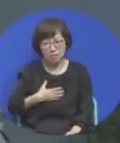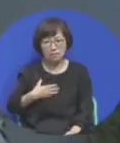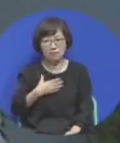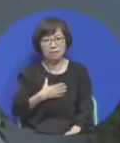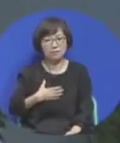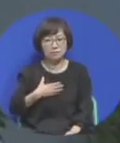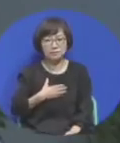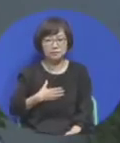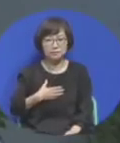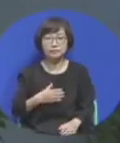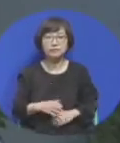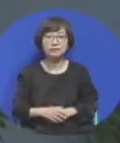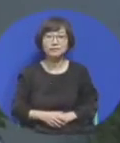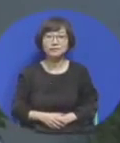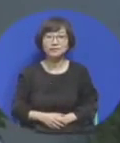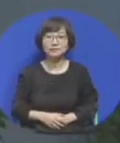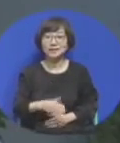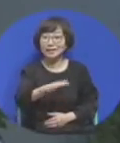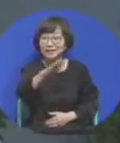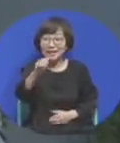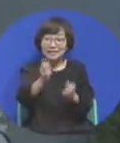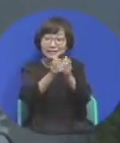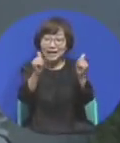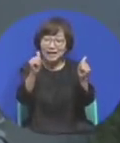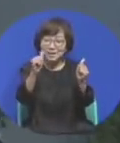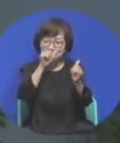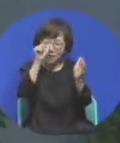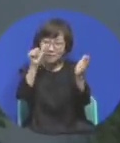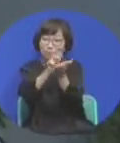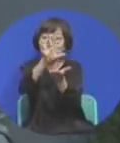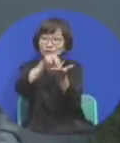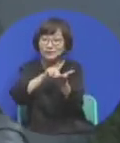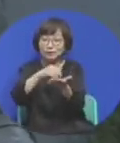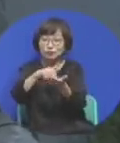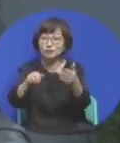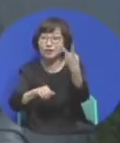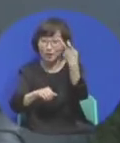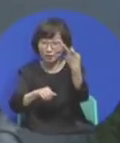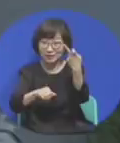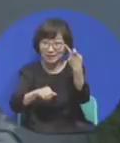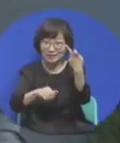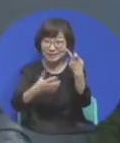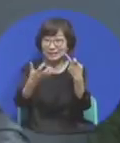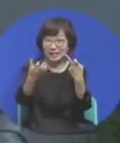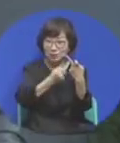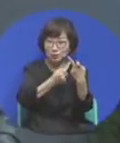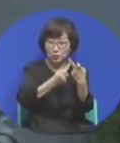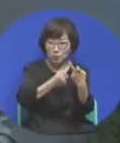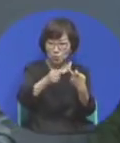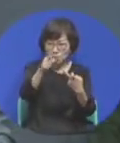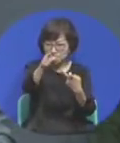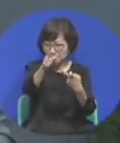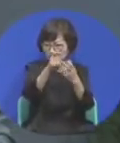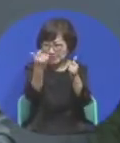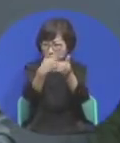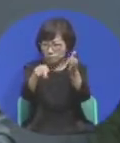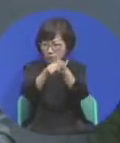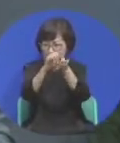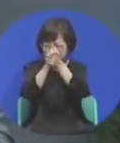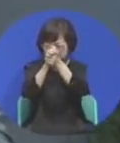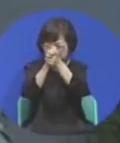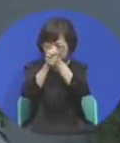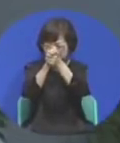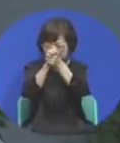future. 여러분이 인간의 문제 12가지 가지고 상대방 놓고 한 번만 기도해도 답 줄 수 있어요. Holding on